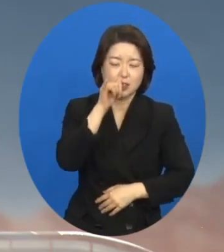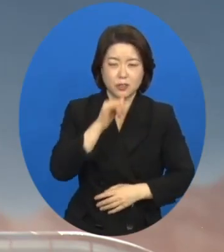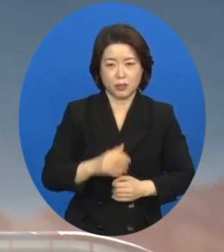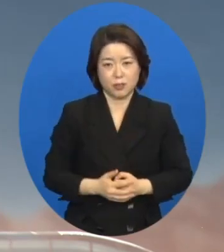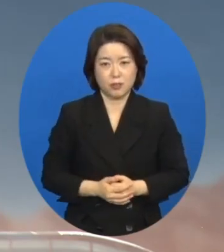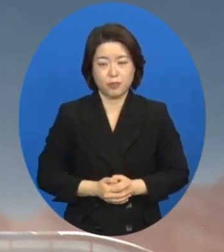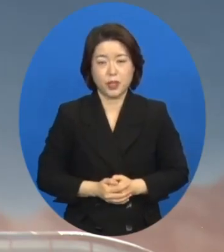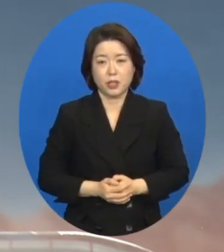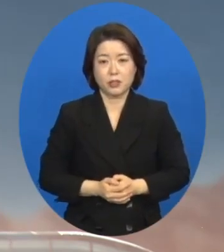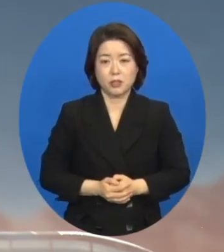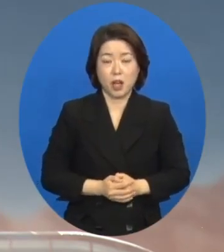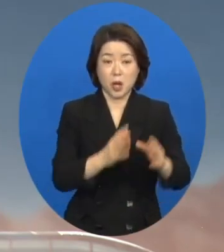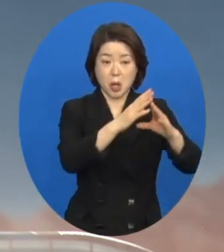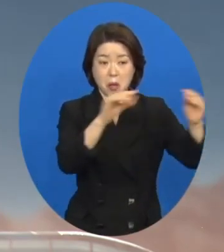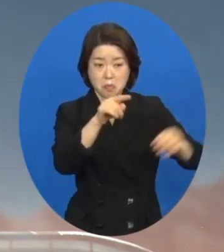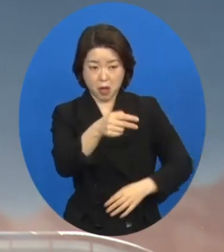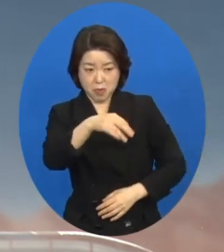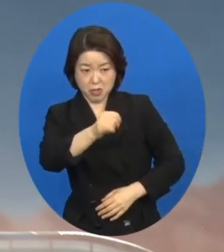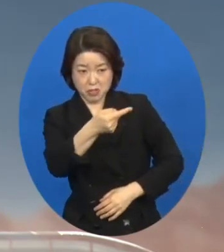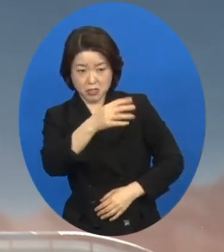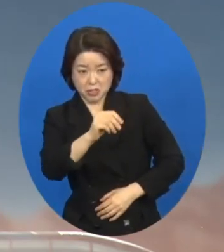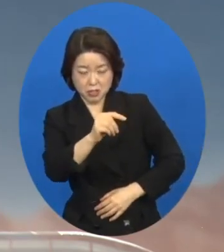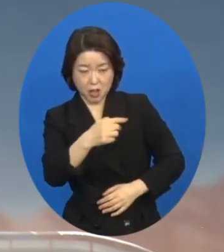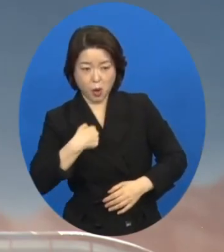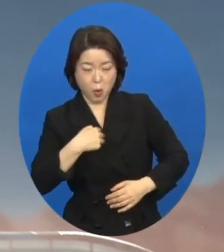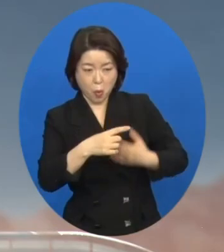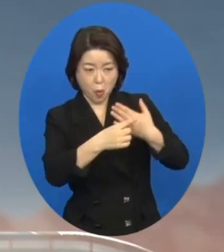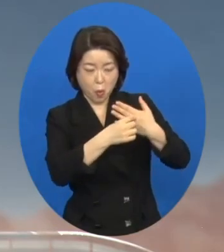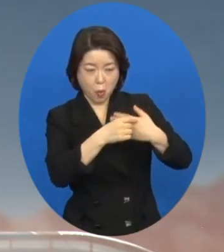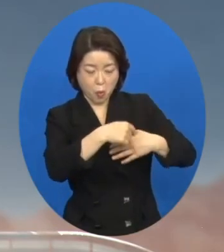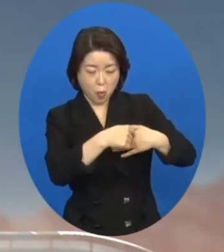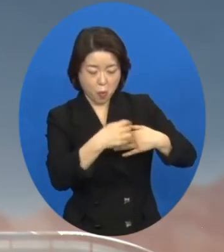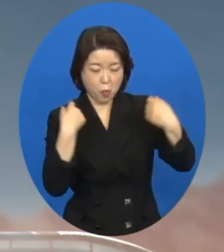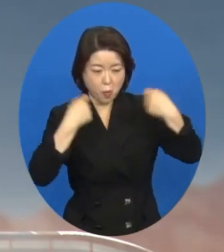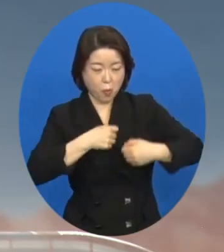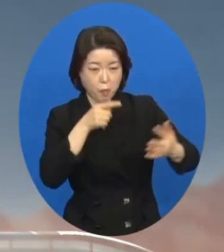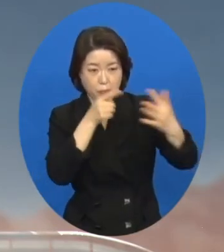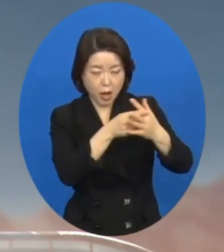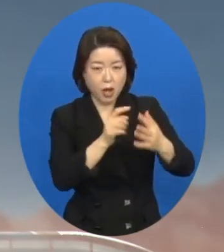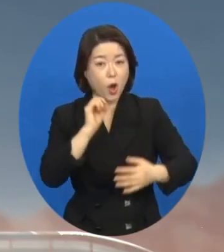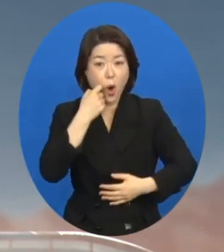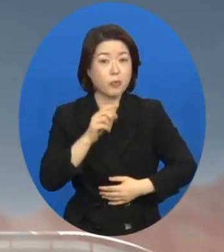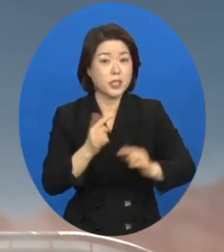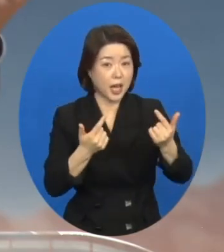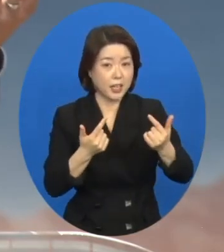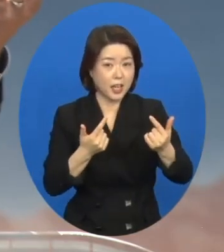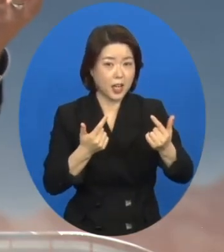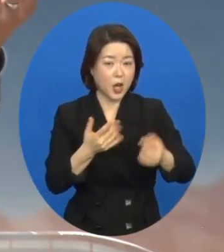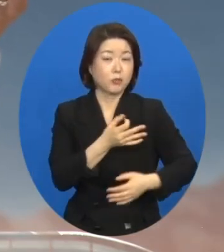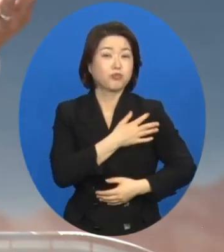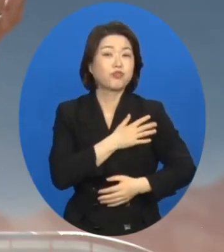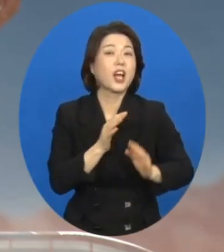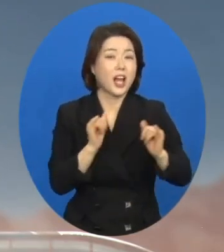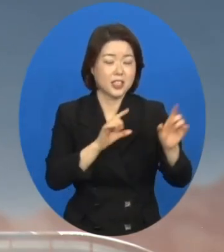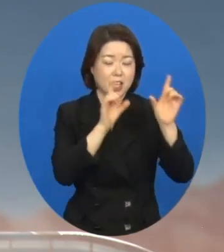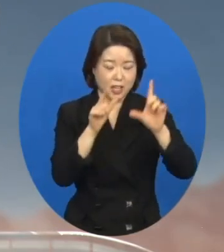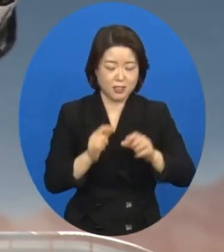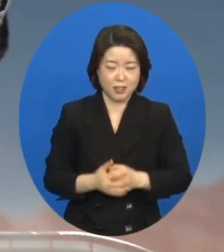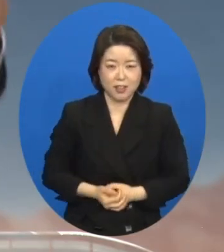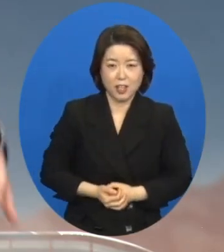바벨론 신할의 외투를 알아보는 것은 아마 어려운 일은 아니었을 겁니다. 비록 그가 광야에서